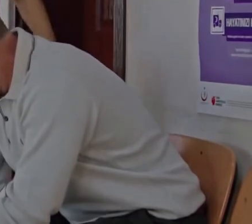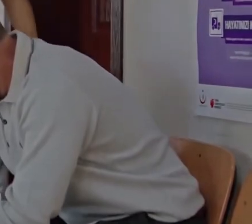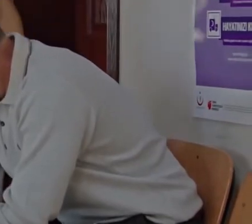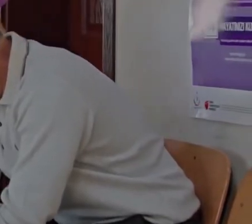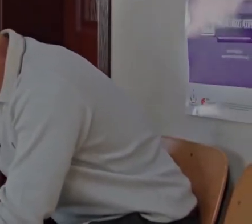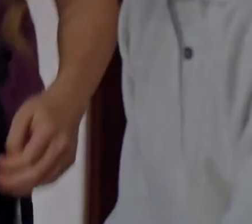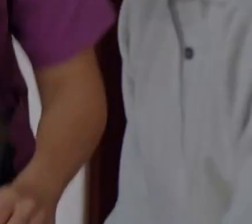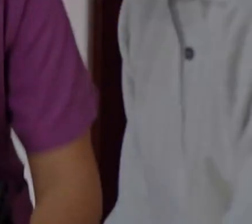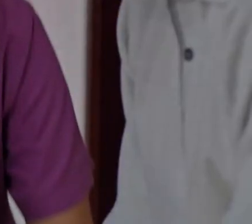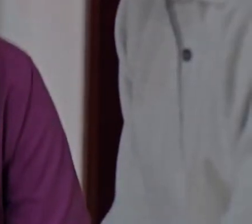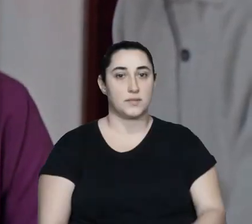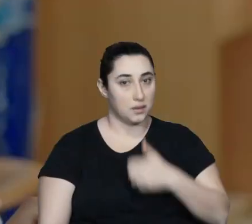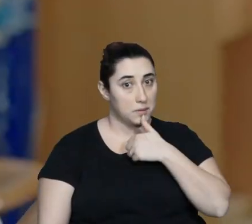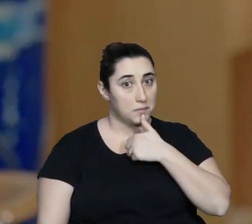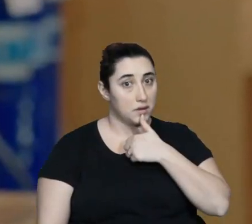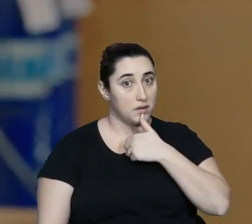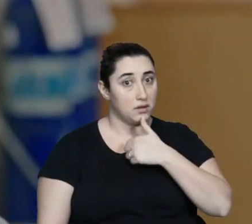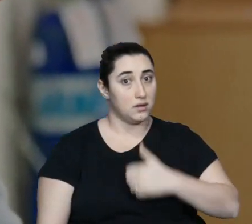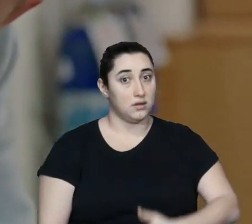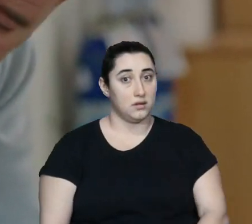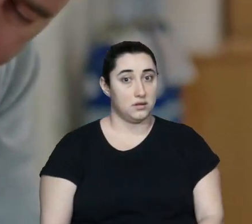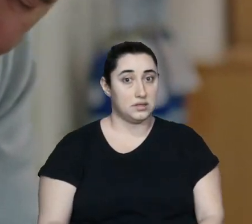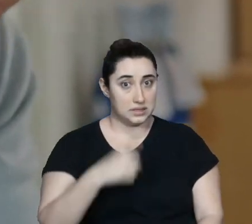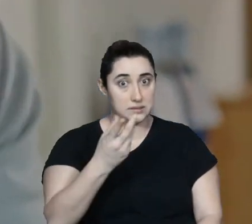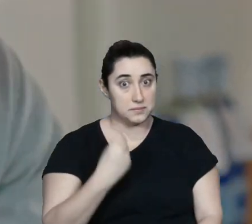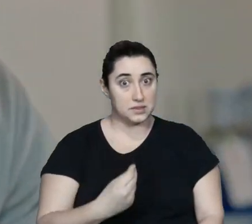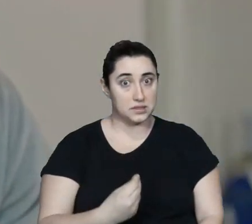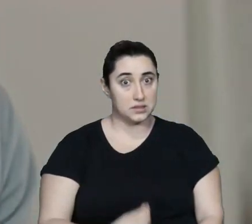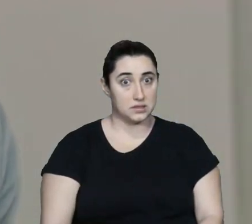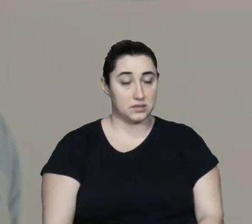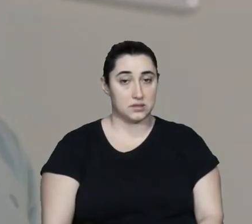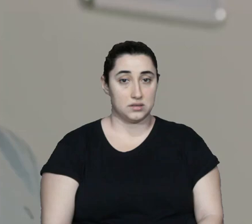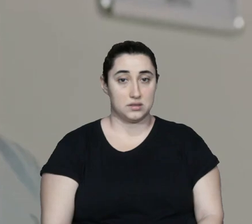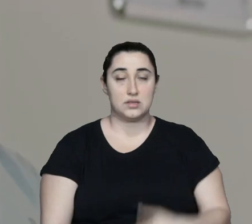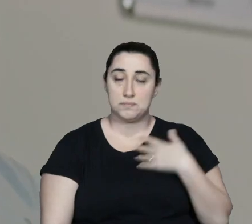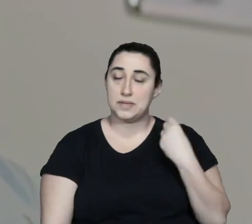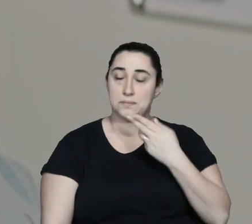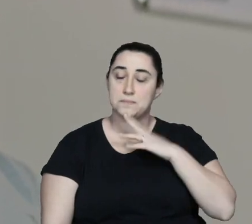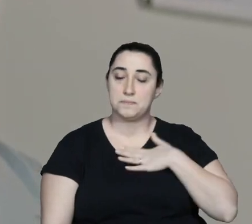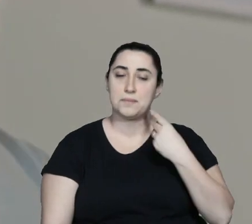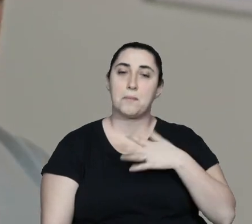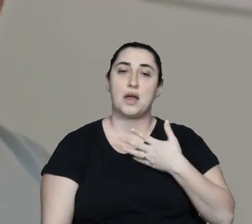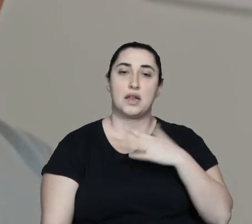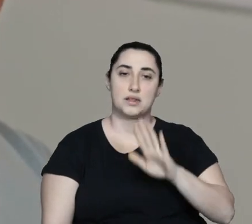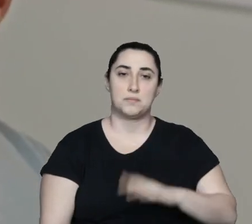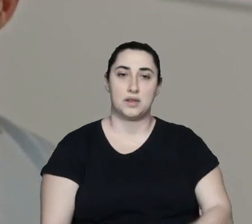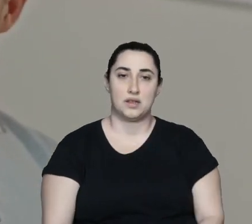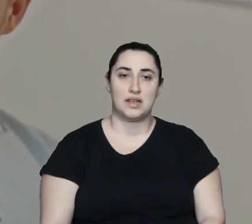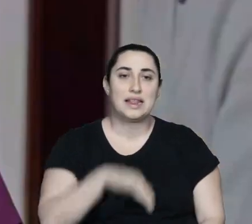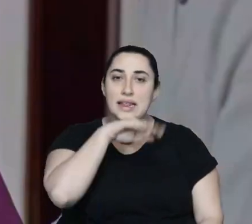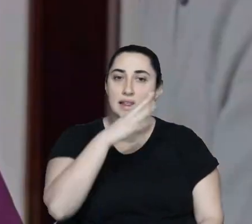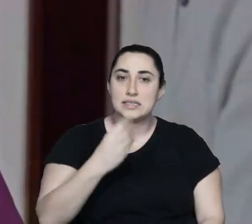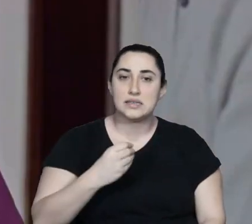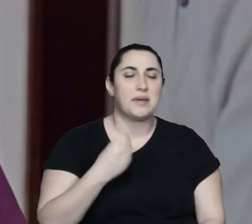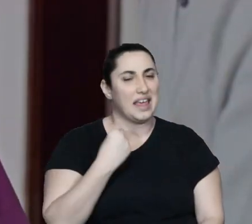bakıyor. Baba, iyi misin? İyiyim kızım, iyiyim. Merak etme. Deden